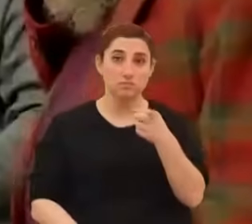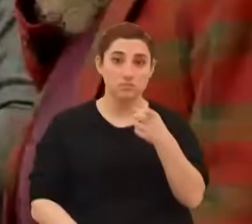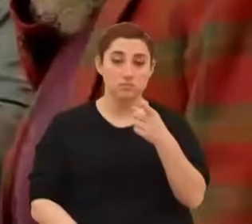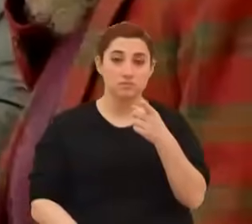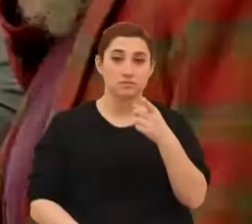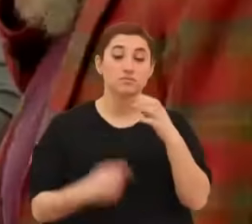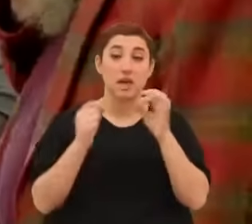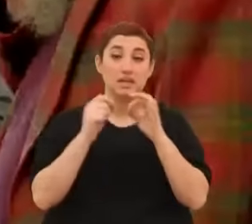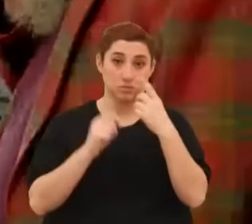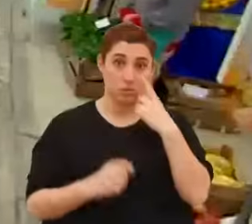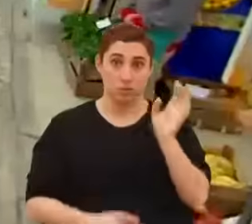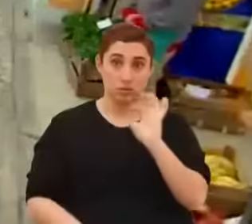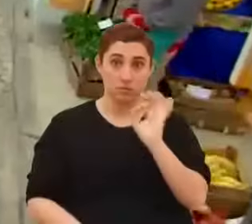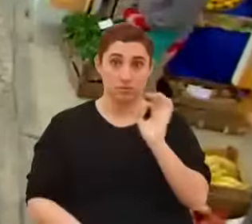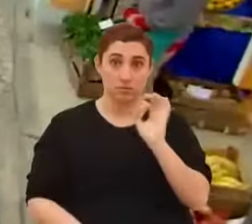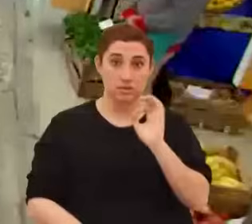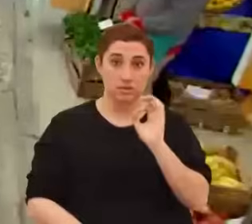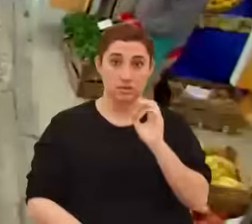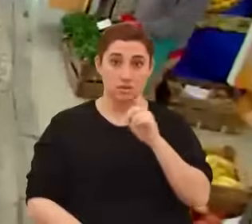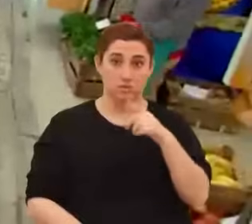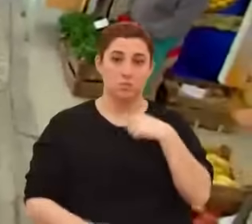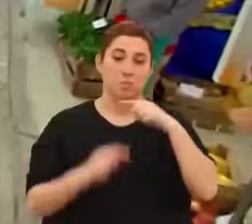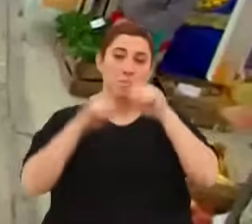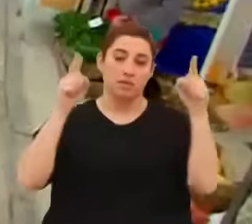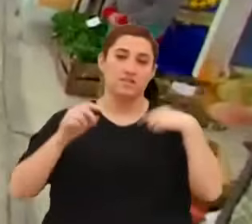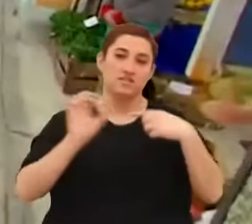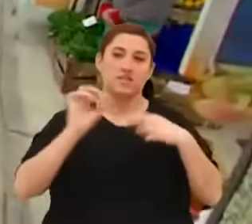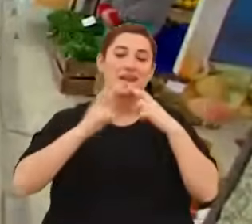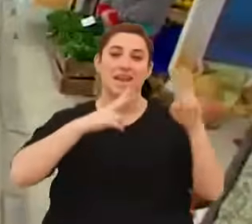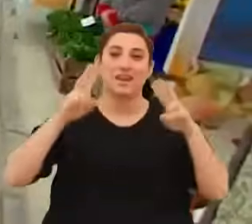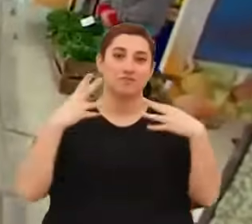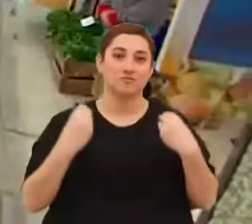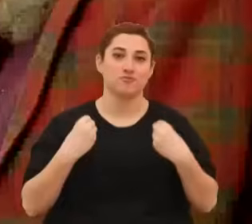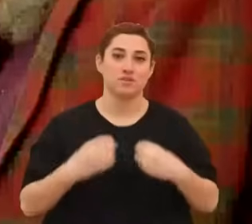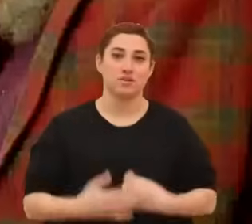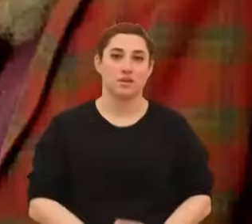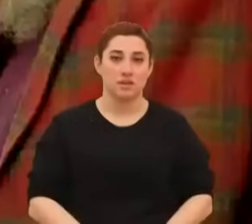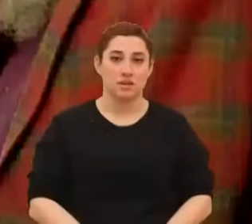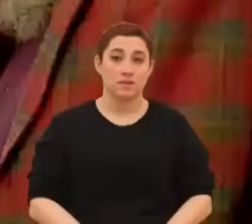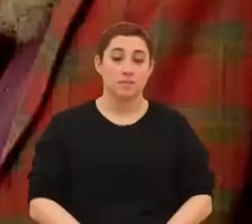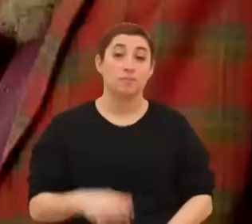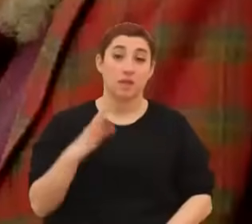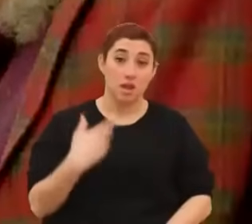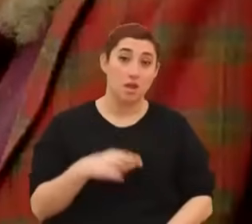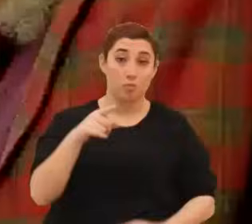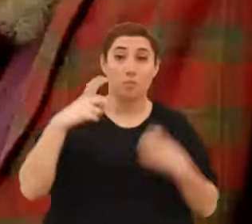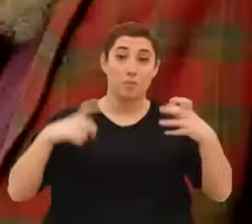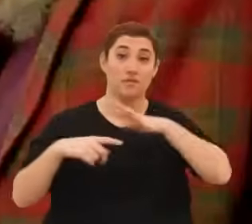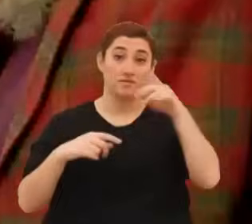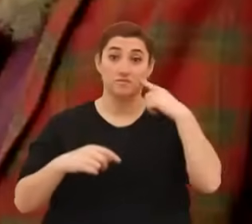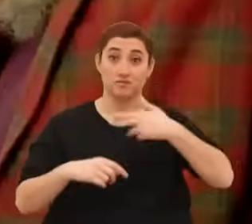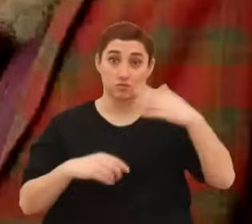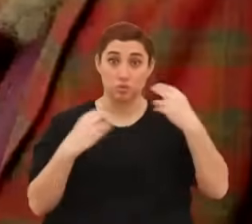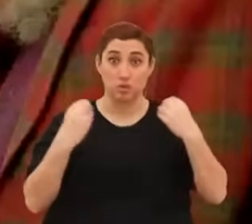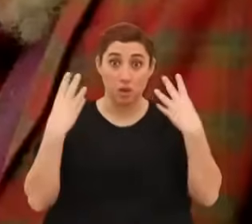Bak, Nazlı, görüyorsun değil mi? Manavı çizeceğim ha, renkli renkli. Daha güzel. Eğer bu manavı böyle güzel